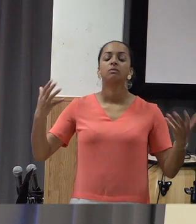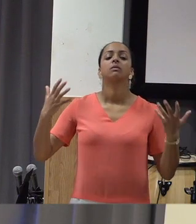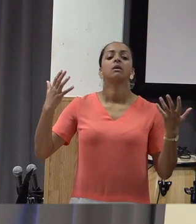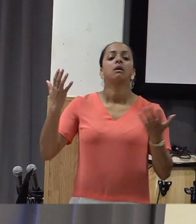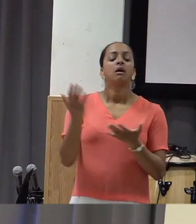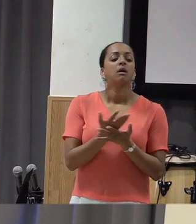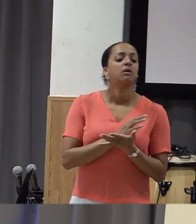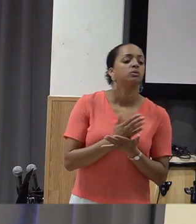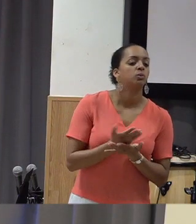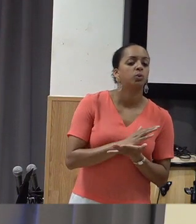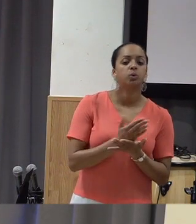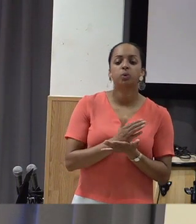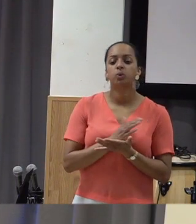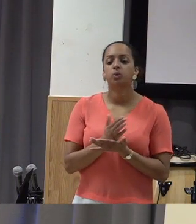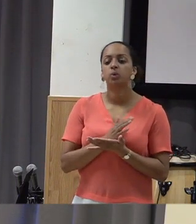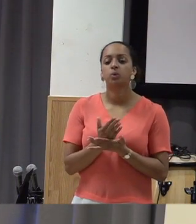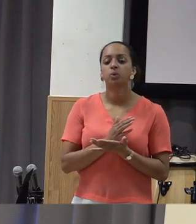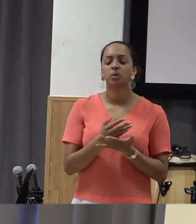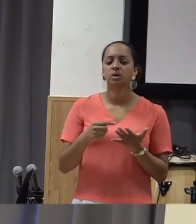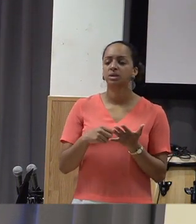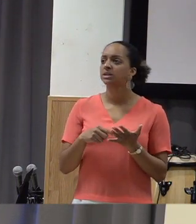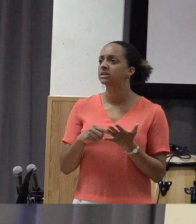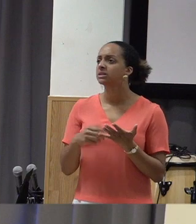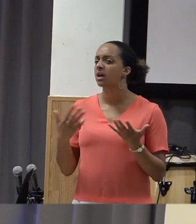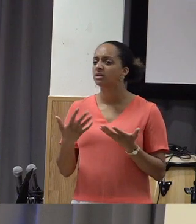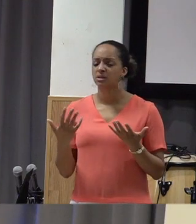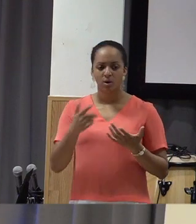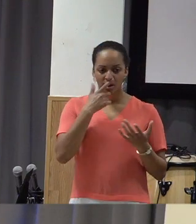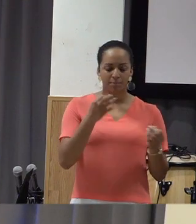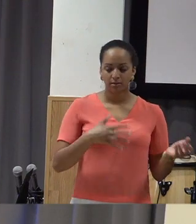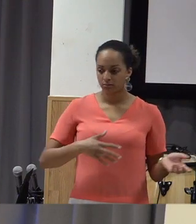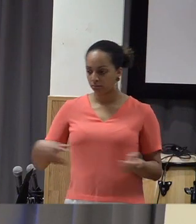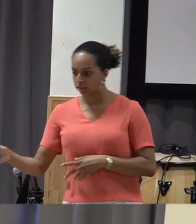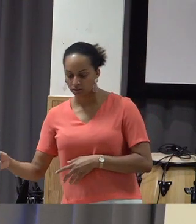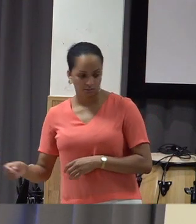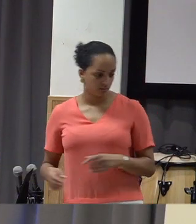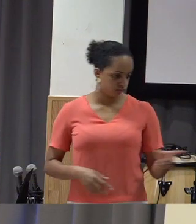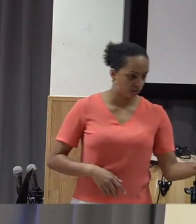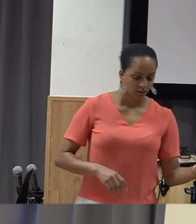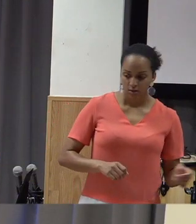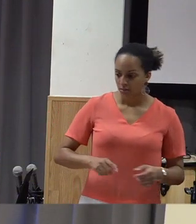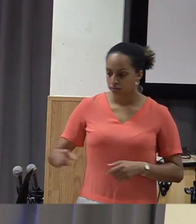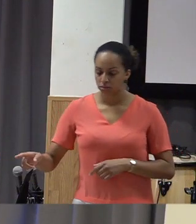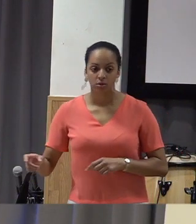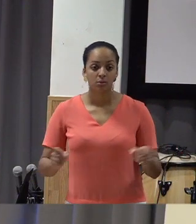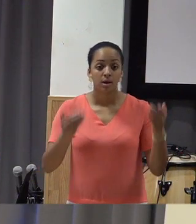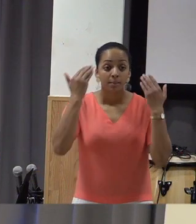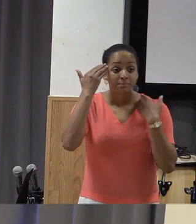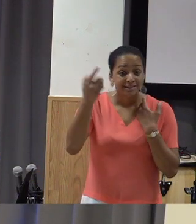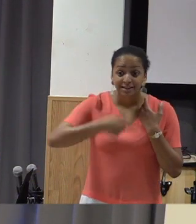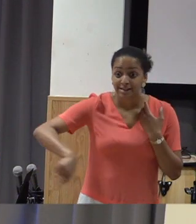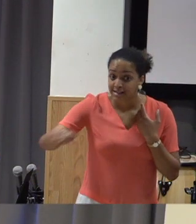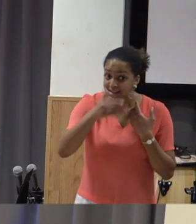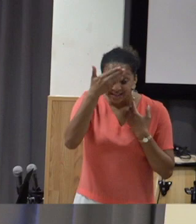il est question ici fait référence à un ballottement, à une inconstance. Si tu ne sais pas ce que tu